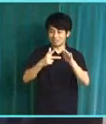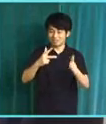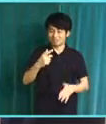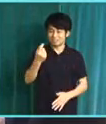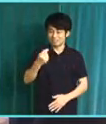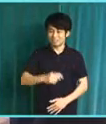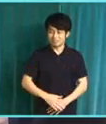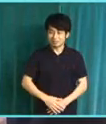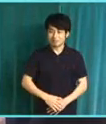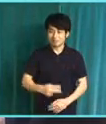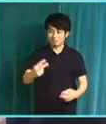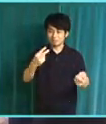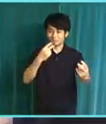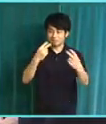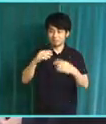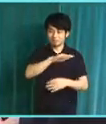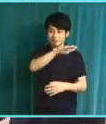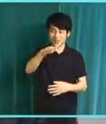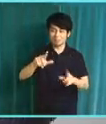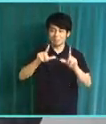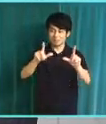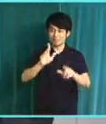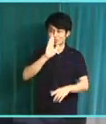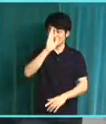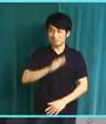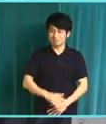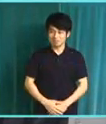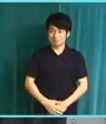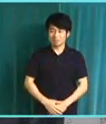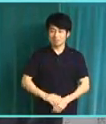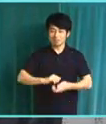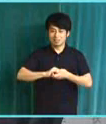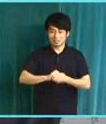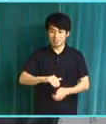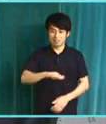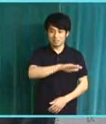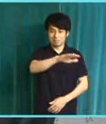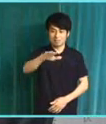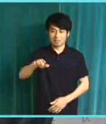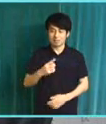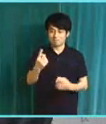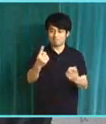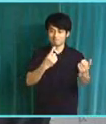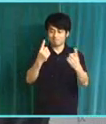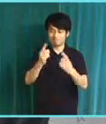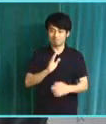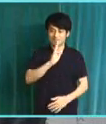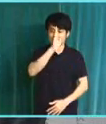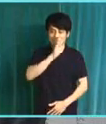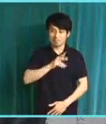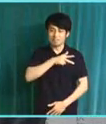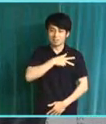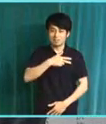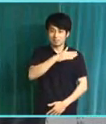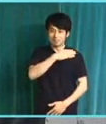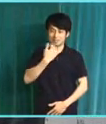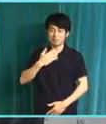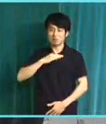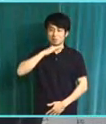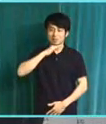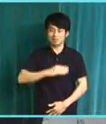レビをご覧の皆さんにメッセージをいただけますか。 はい、ぜひ皆さん忍者館の方に遊びに来てください。スタッフ一同お待ちしております